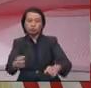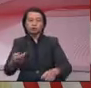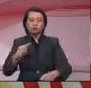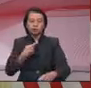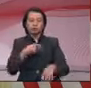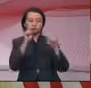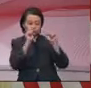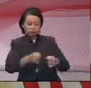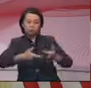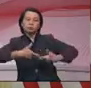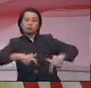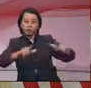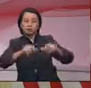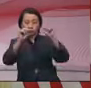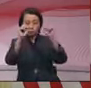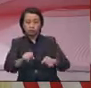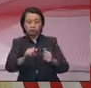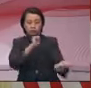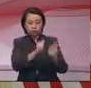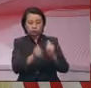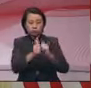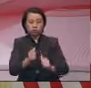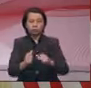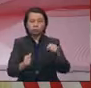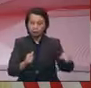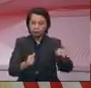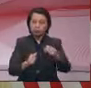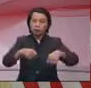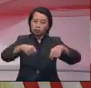membenarkan pertandingan sukan-sukan ini.